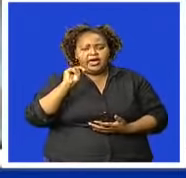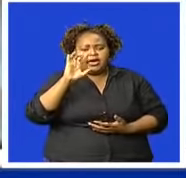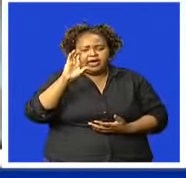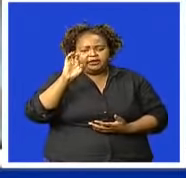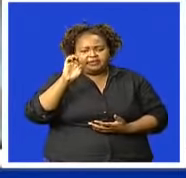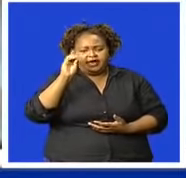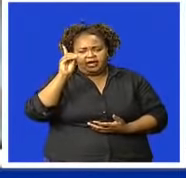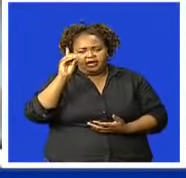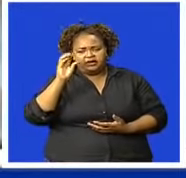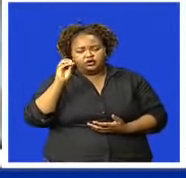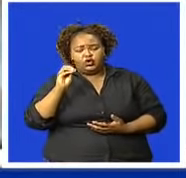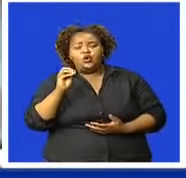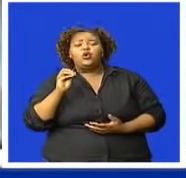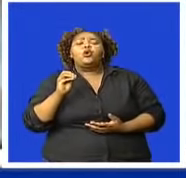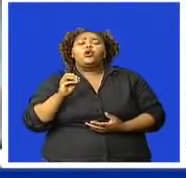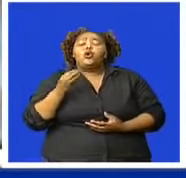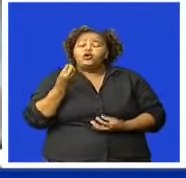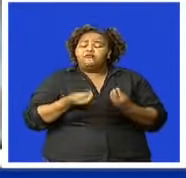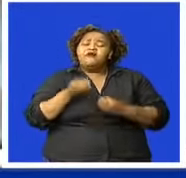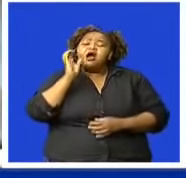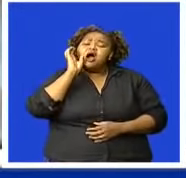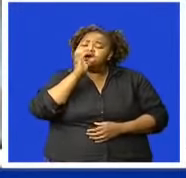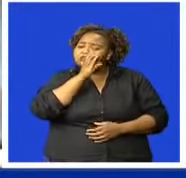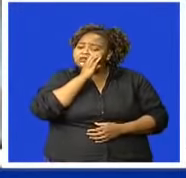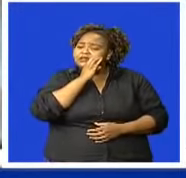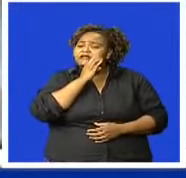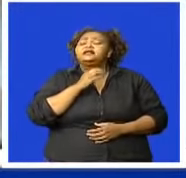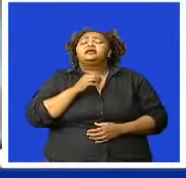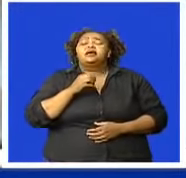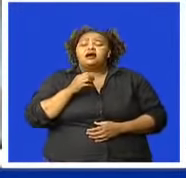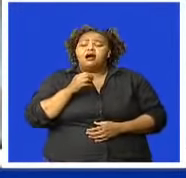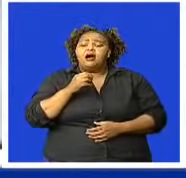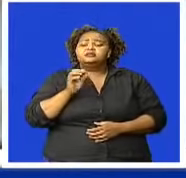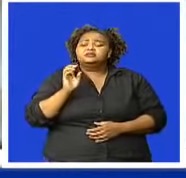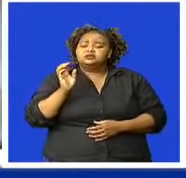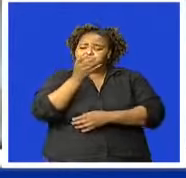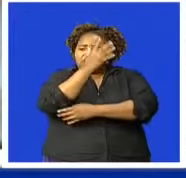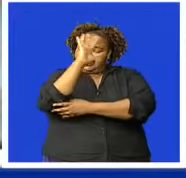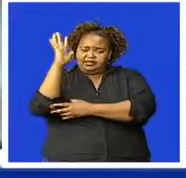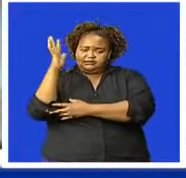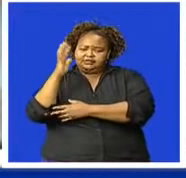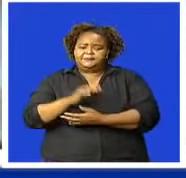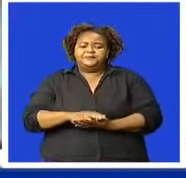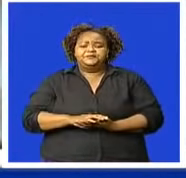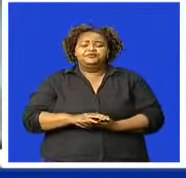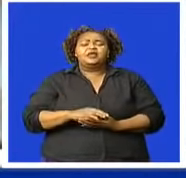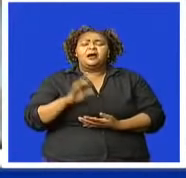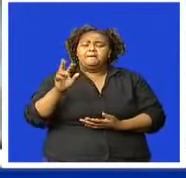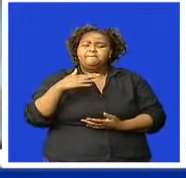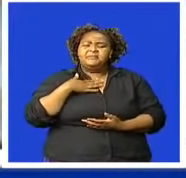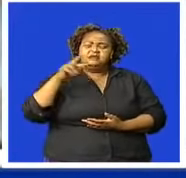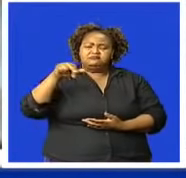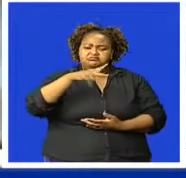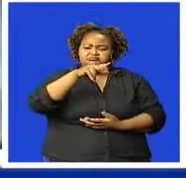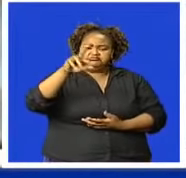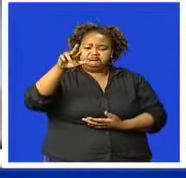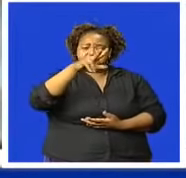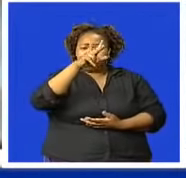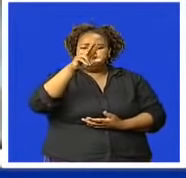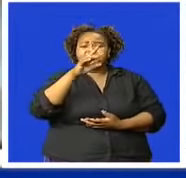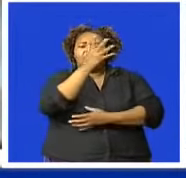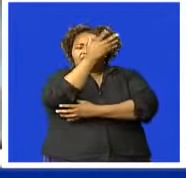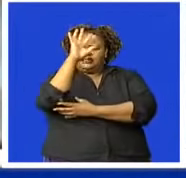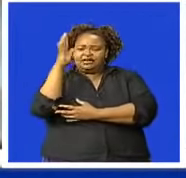ehlathini. Ngikhuphuke ngematubane ngishonele etulu ehlathini langilayela khona. Ngithi ngiyambuka ngimkhanze lokuthi vele